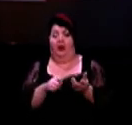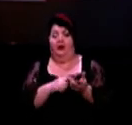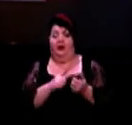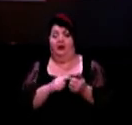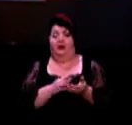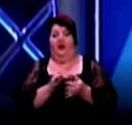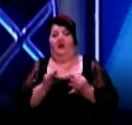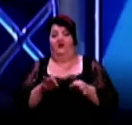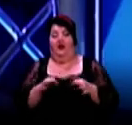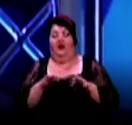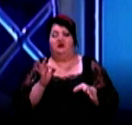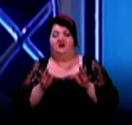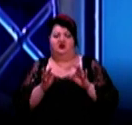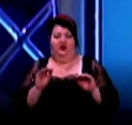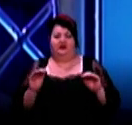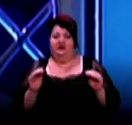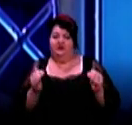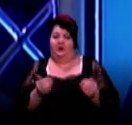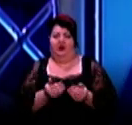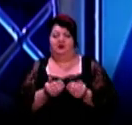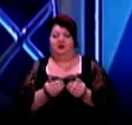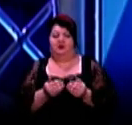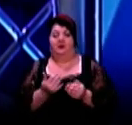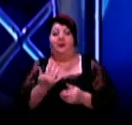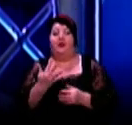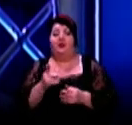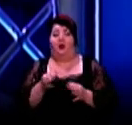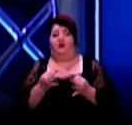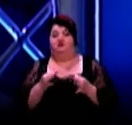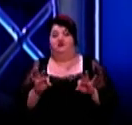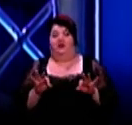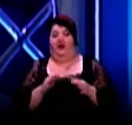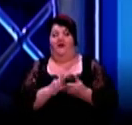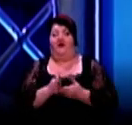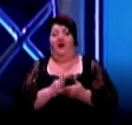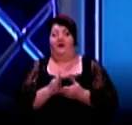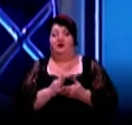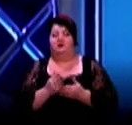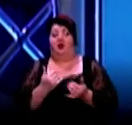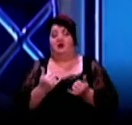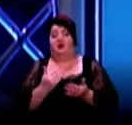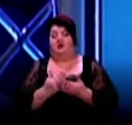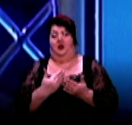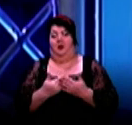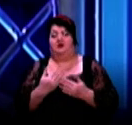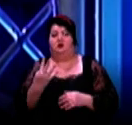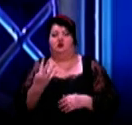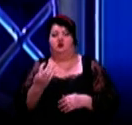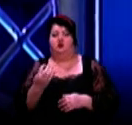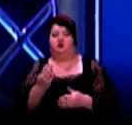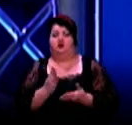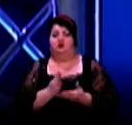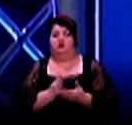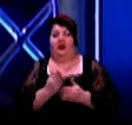звичайно, зменшилася. Звичайно, зменшилася. Скільки зараз вакансій в Полтаві? Зараз вакансій близько 400.